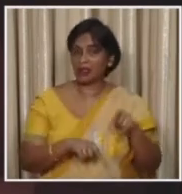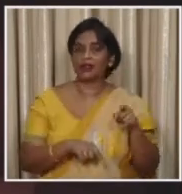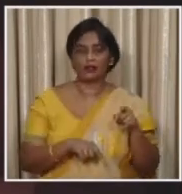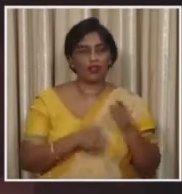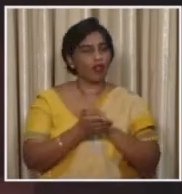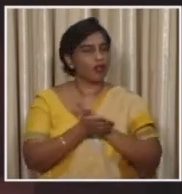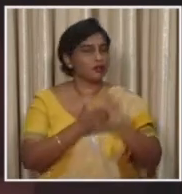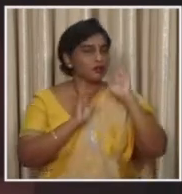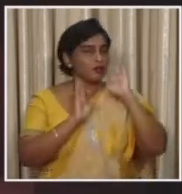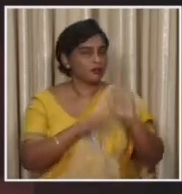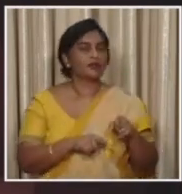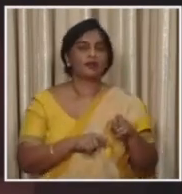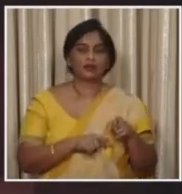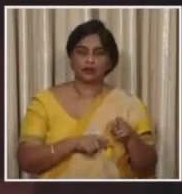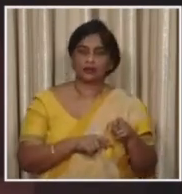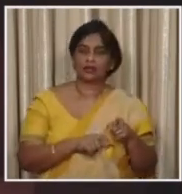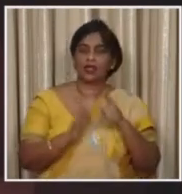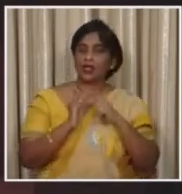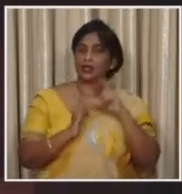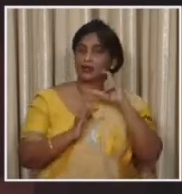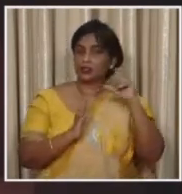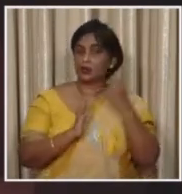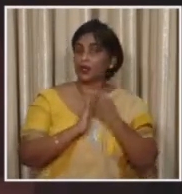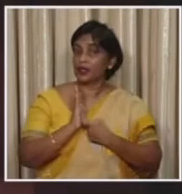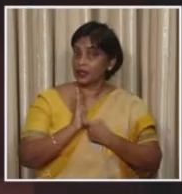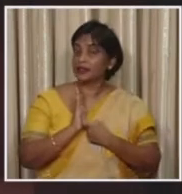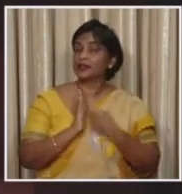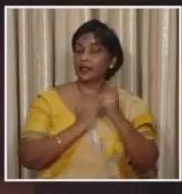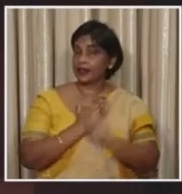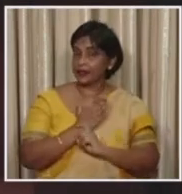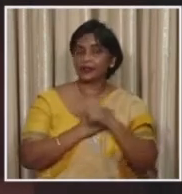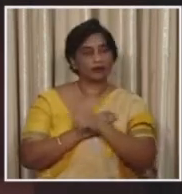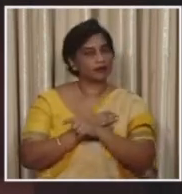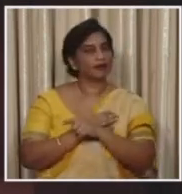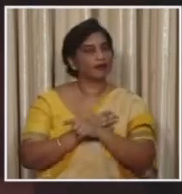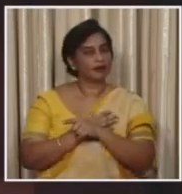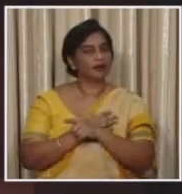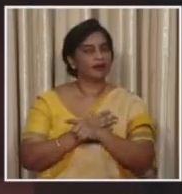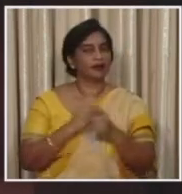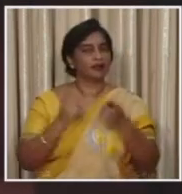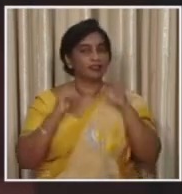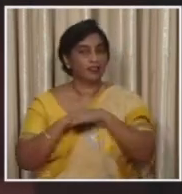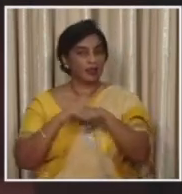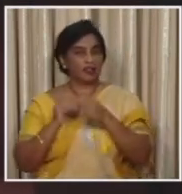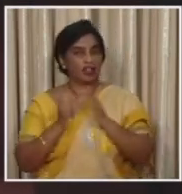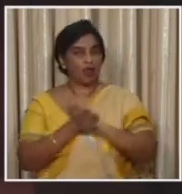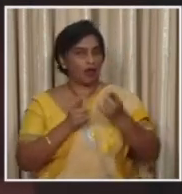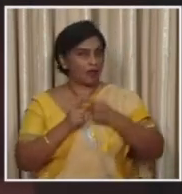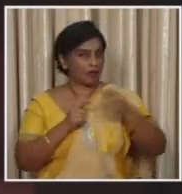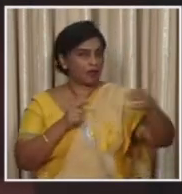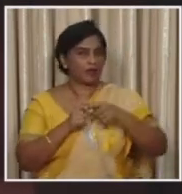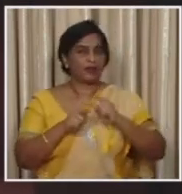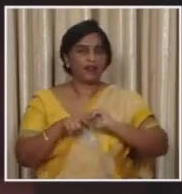හොටෙල් accommodation එක දෙන්නේ ICC rules and regulations අනුව ග්‍රවුන්ඩ් එකයි හොටෙල් එකයි අතර ඩිස්ටන්ස්